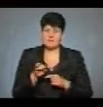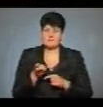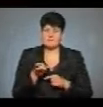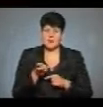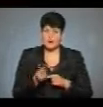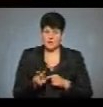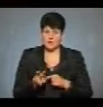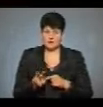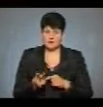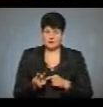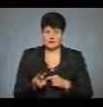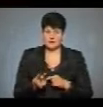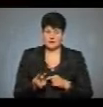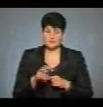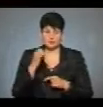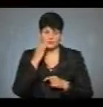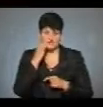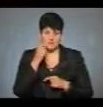до москалів і казали, прошу пана Догіляки.